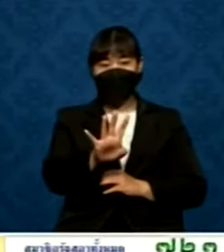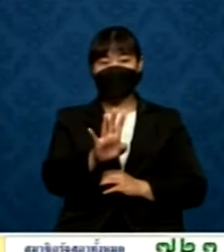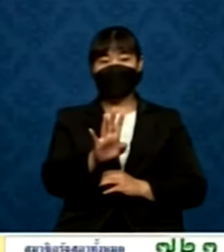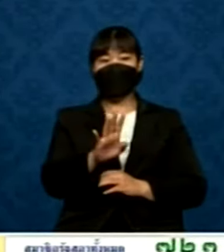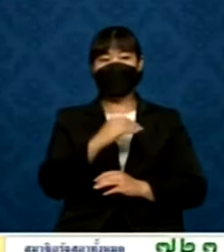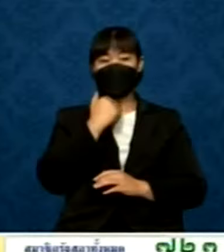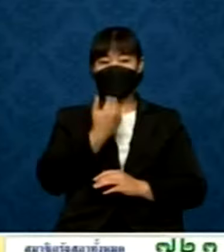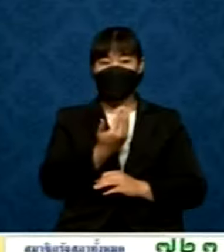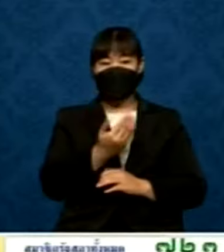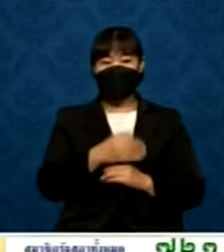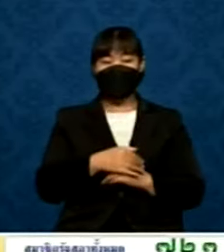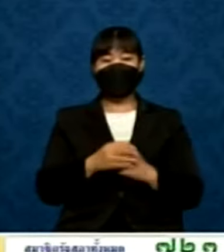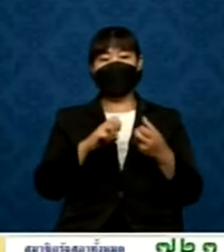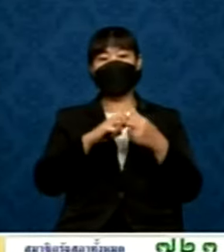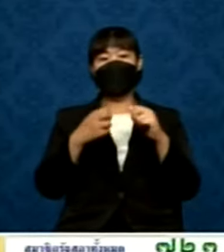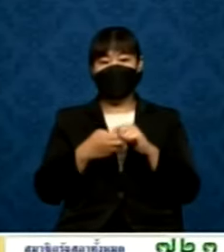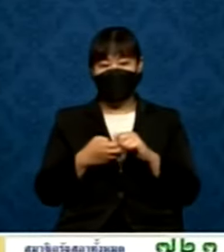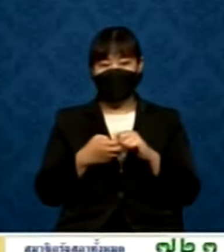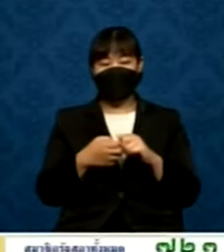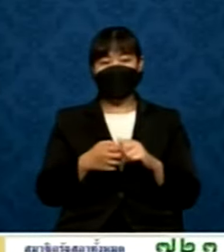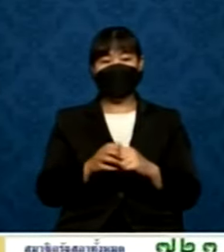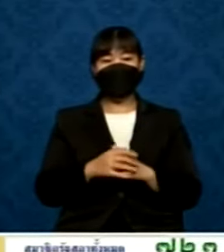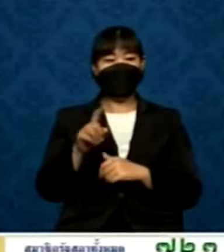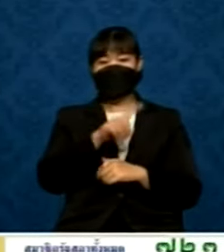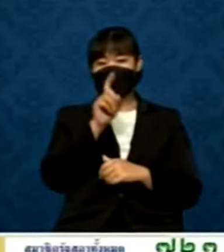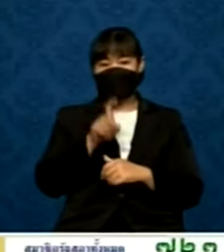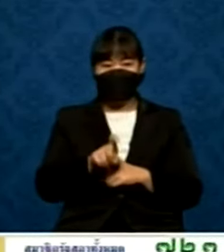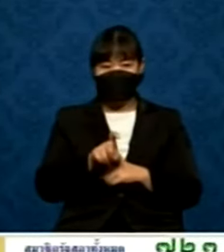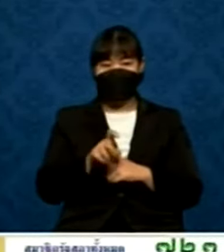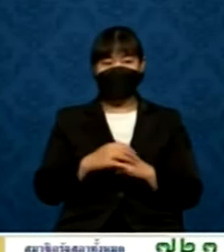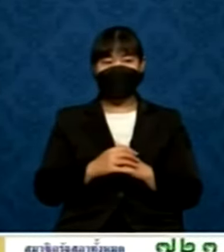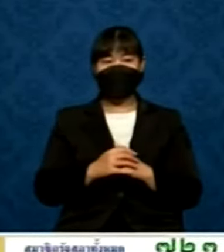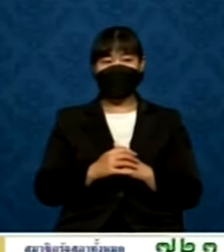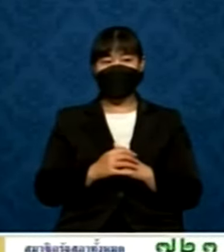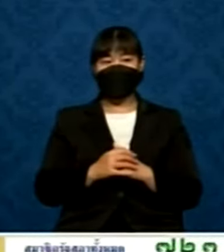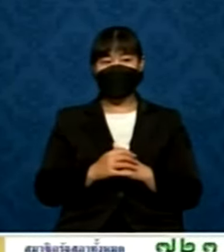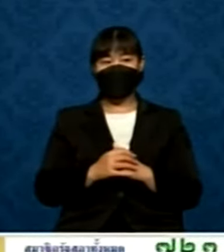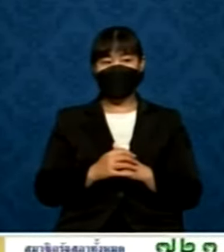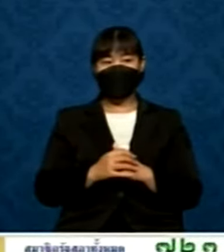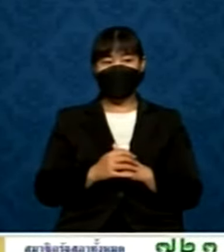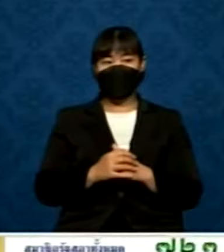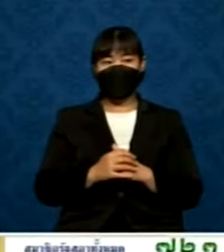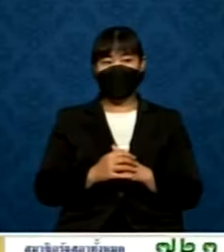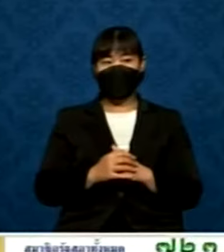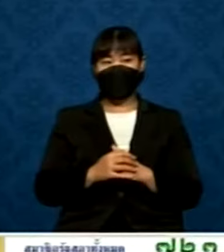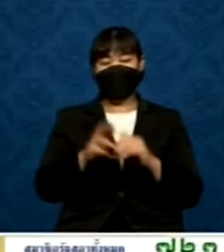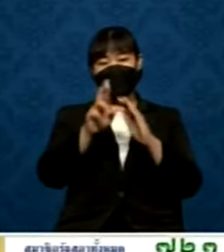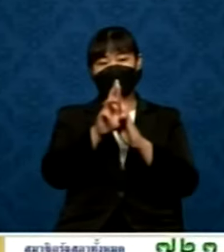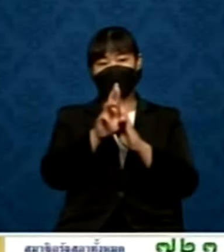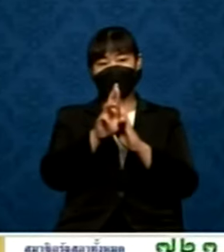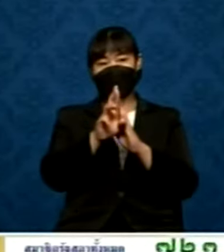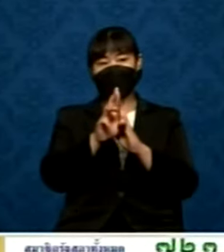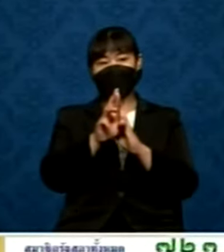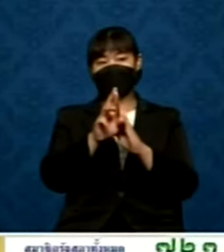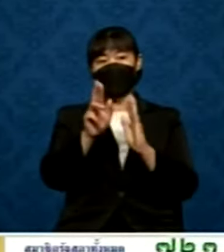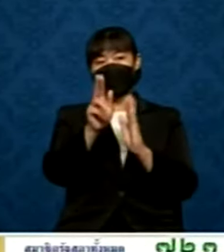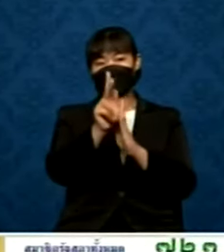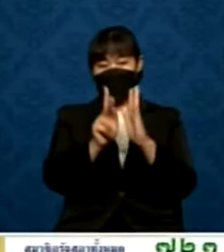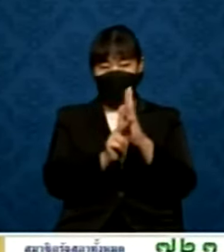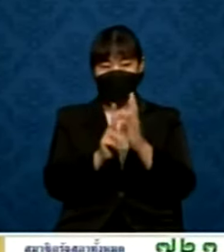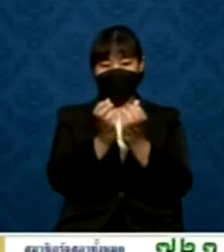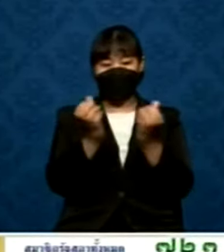ปัญหาครับคำถามตรงนี้เองสะท้อนให้เห็นถึงความผิดปกติในการออกแบบรัฐธรรมนูญ60มาตั้งแต่แรกนั่นก็คือว่า